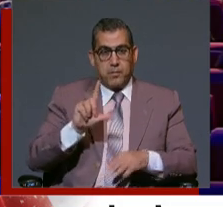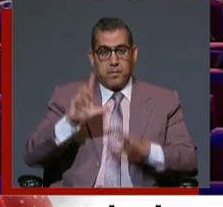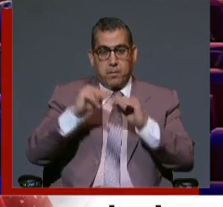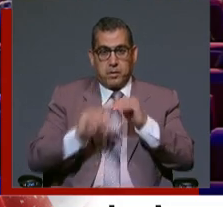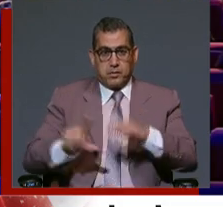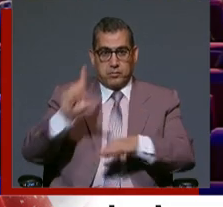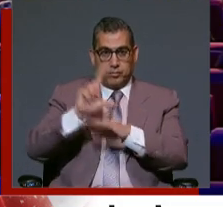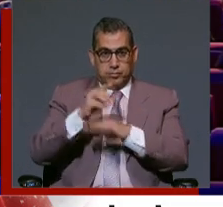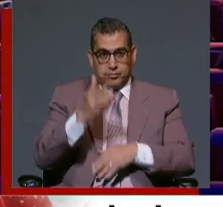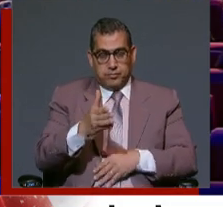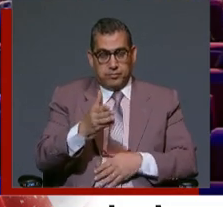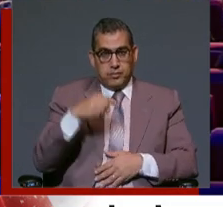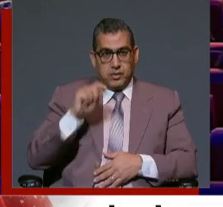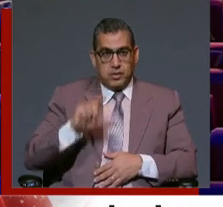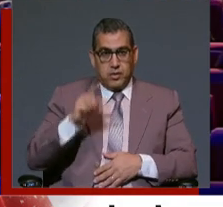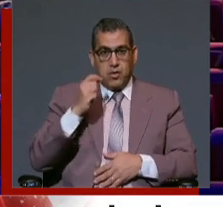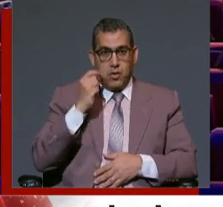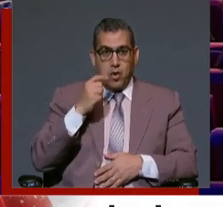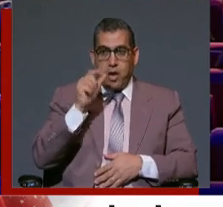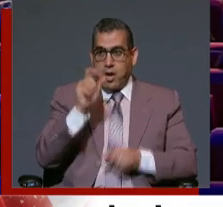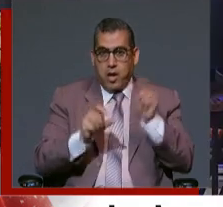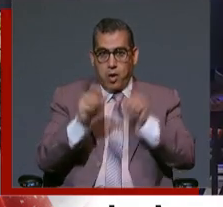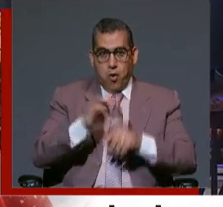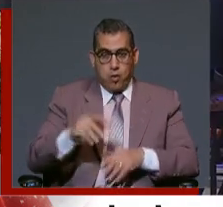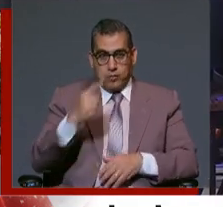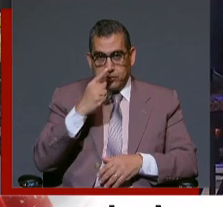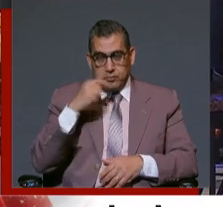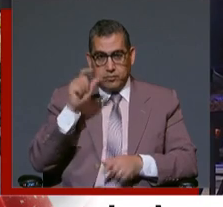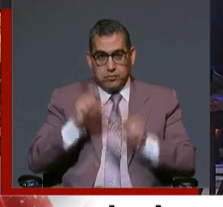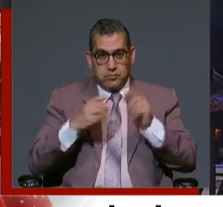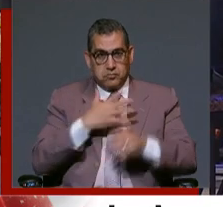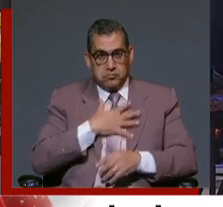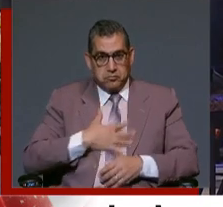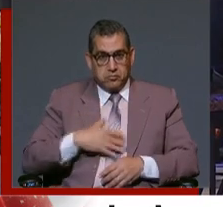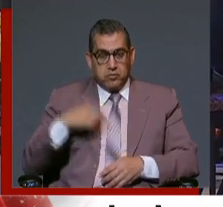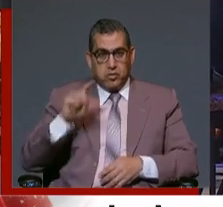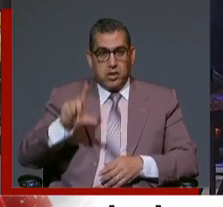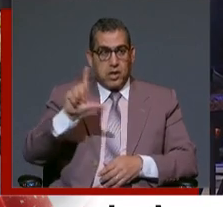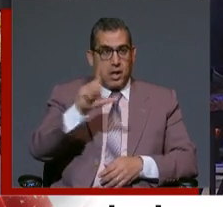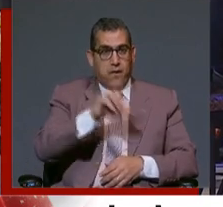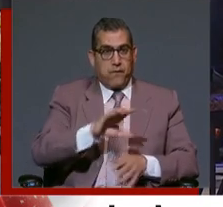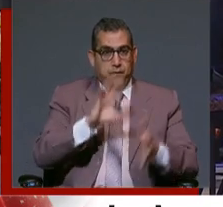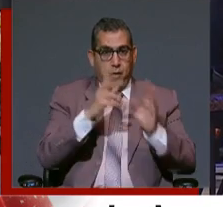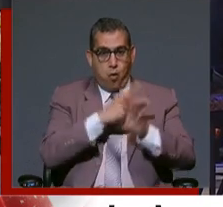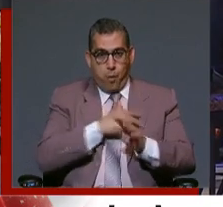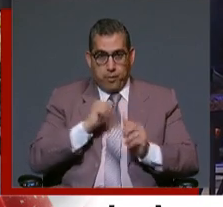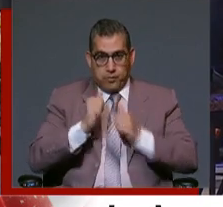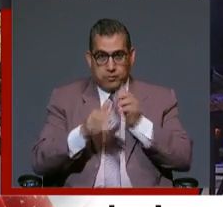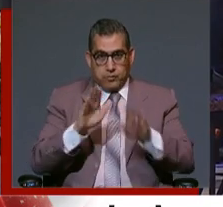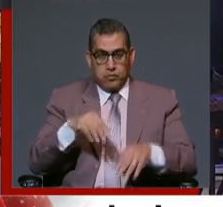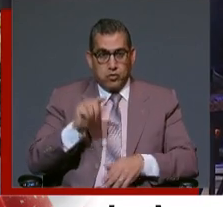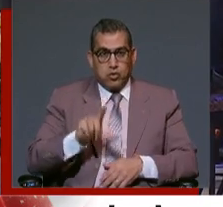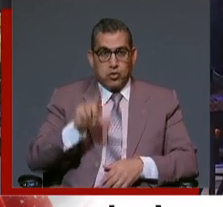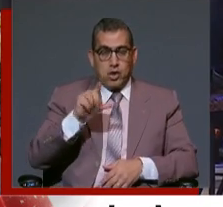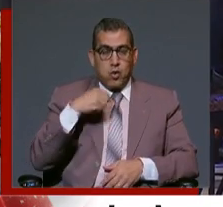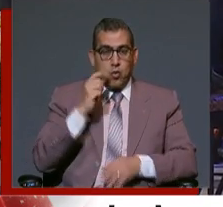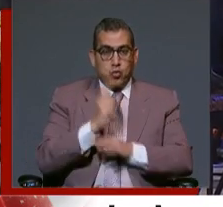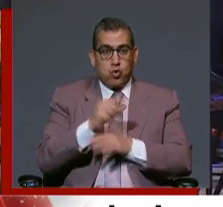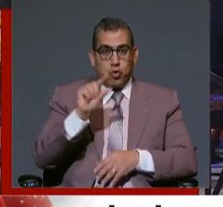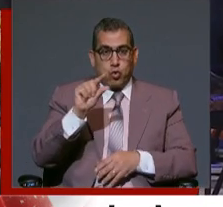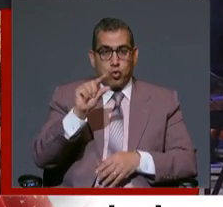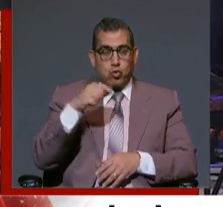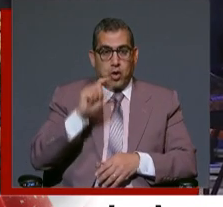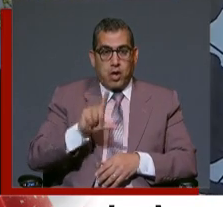العربية، السادة أصحاب الفخامة والسعادة رؤساء الدول والحكومات، السيد الدكتور رئيس